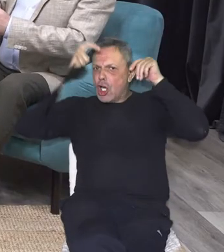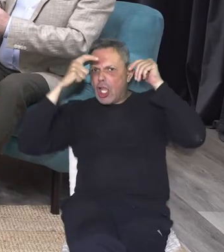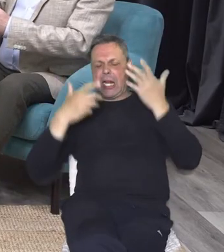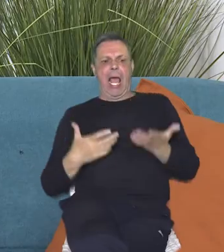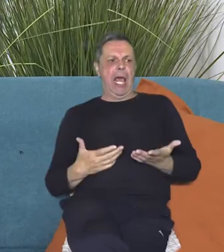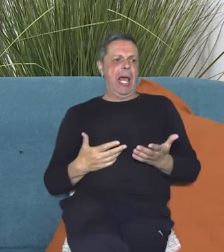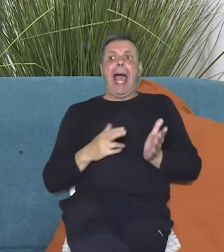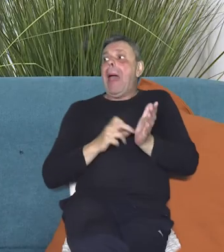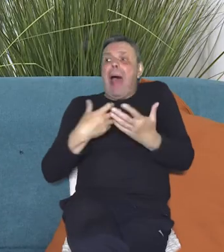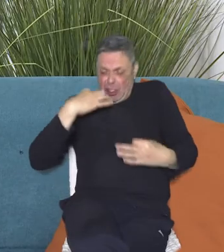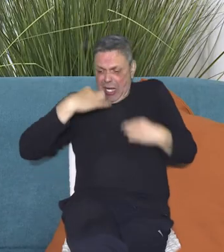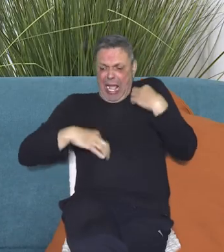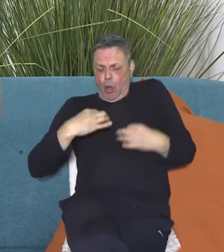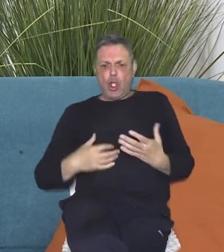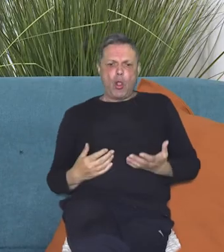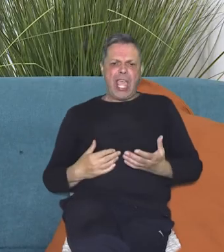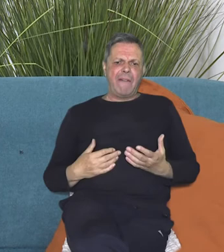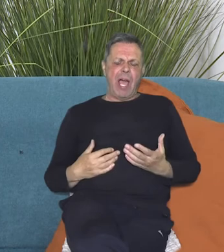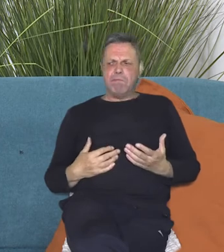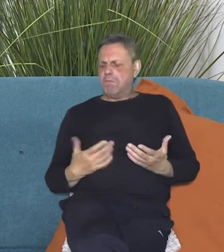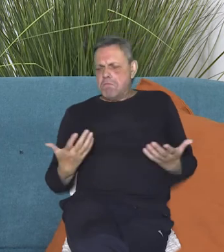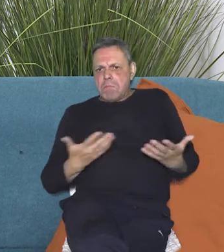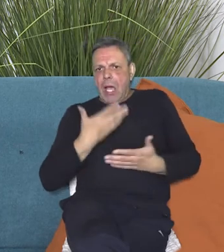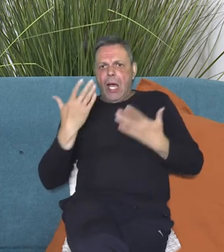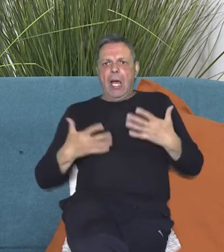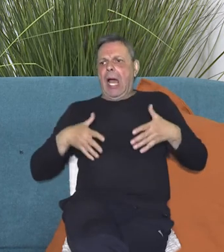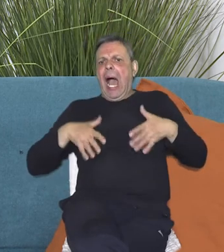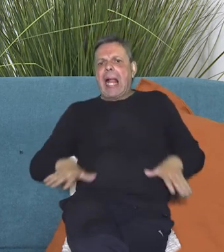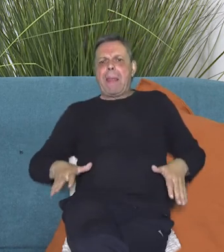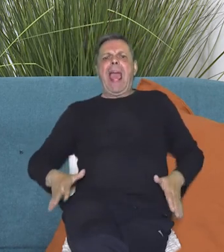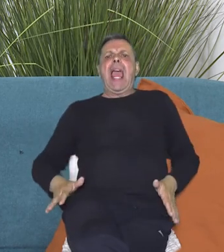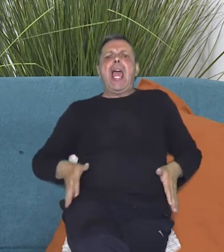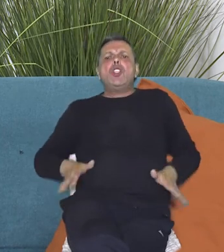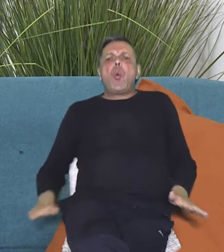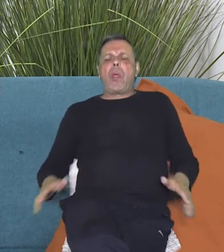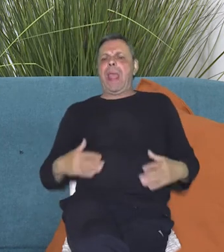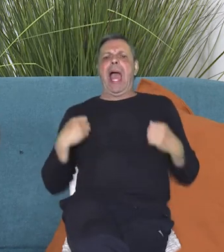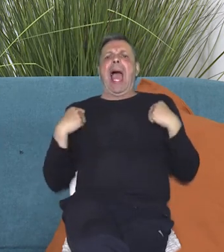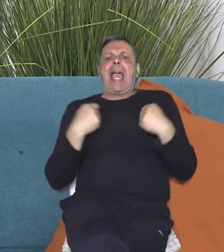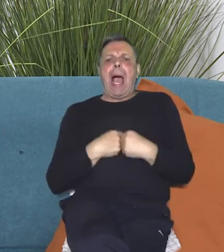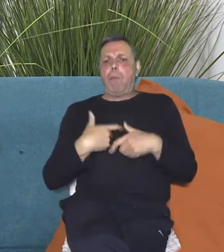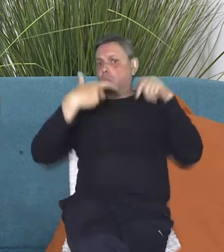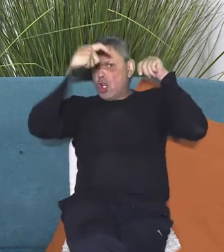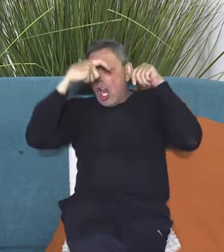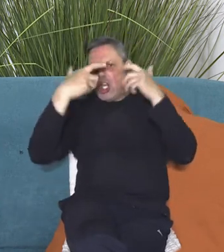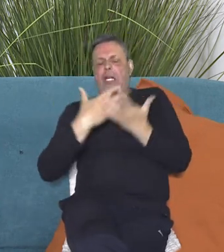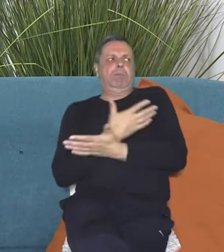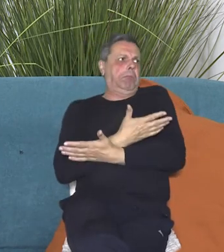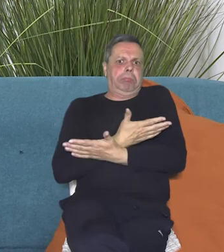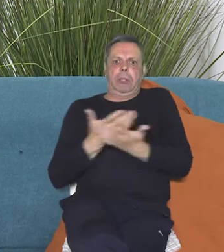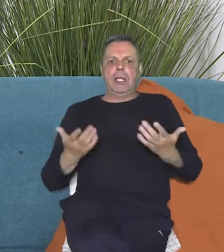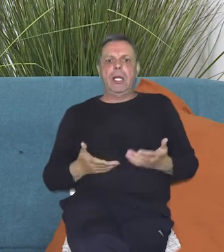boje. Da, naprosto način kako se odjeva ti kompleti njeni, suknja, pa onda kaput, pa šešir,